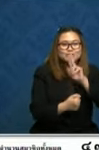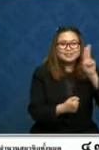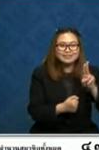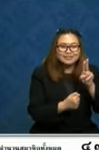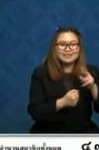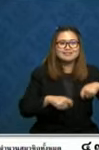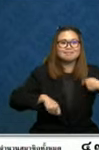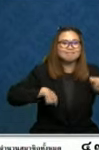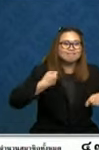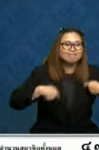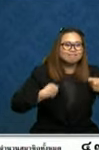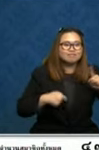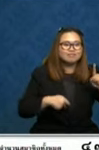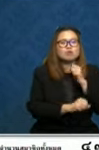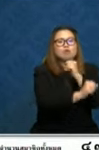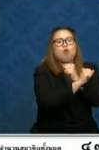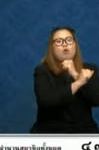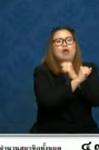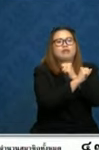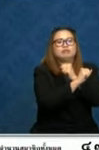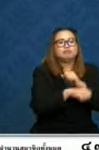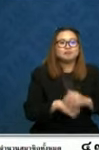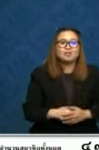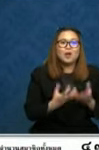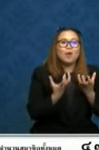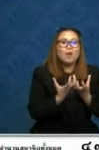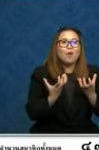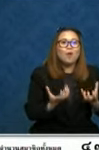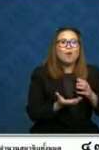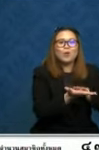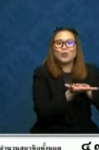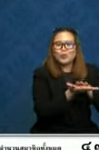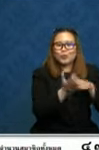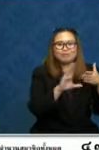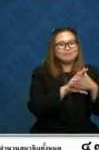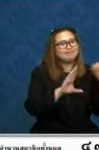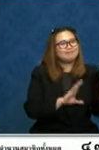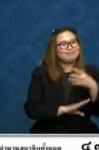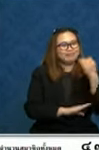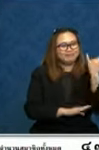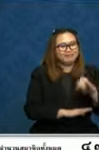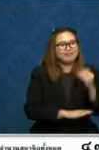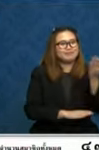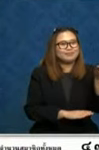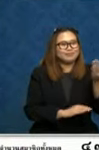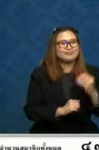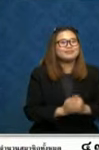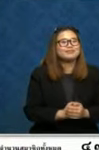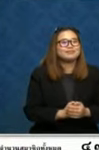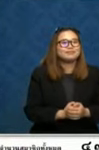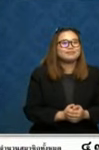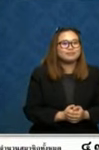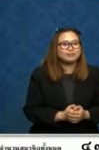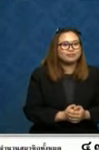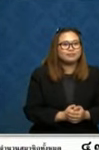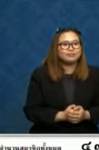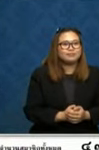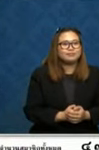รณ์เชิงป้องกันค่ะมากกว่ายุทโธปกรณ์ขออภัยค่ะพอดีผิดสไลด์ค่ะท่านผิดสไลด์ค่ะเอาลงเลยก็ได้ค่ะ